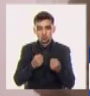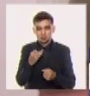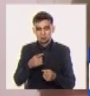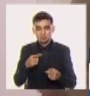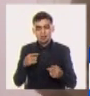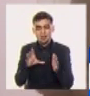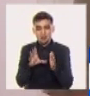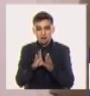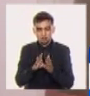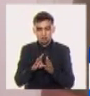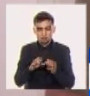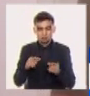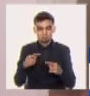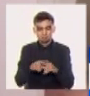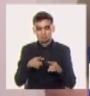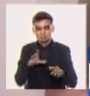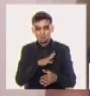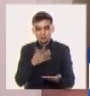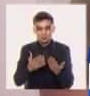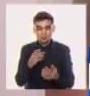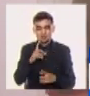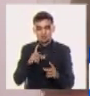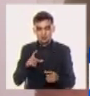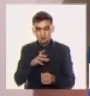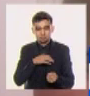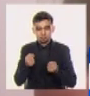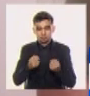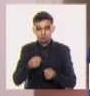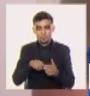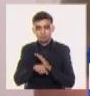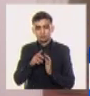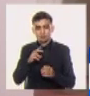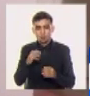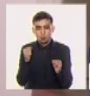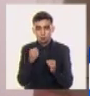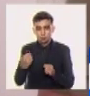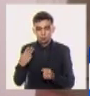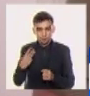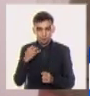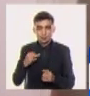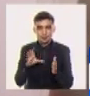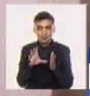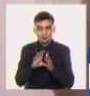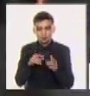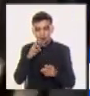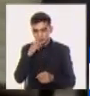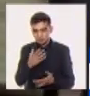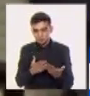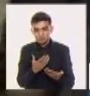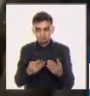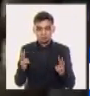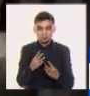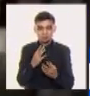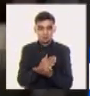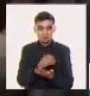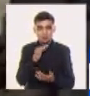электропроводки, тем более жара. Водители что делают? Включают кондиционеры, соответственно, перегрузка эта вся электропроводка и происходят пожары.